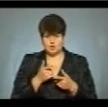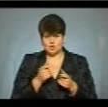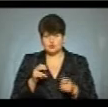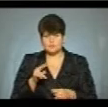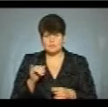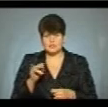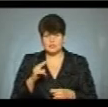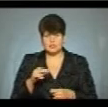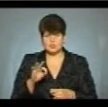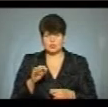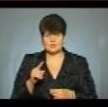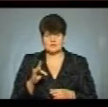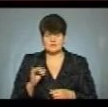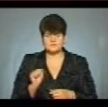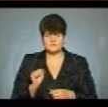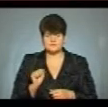підозру.